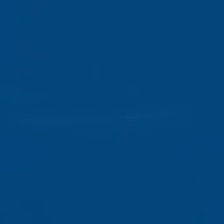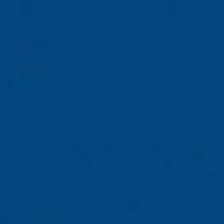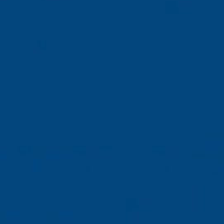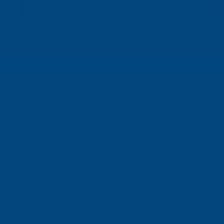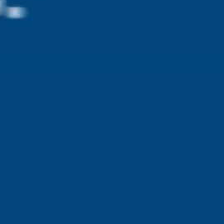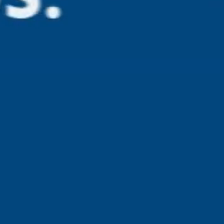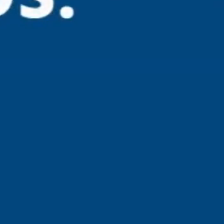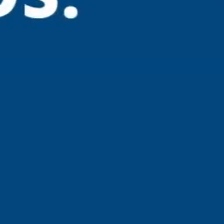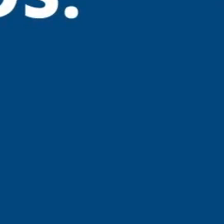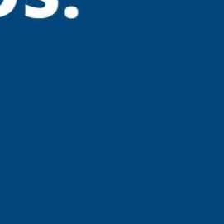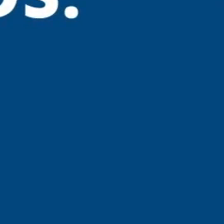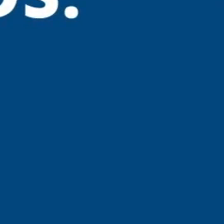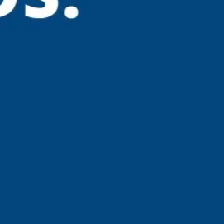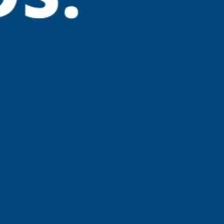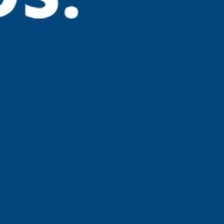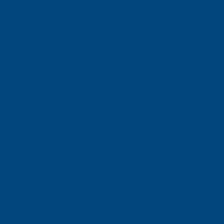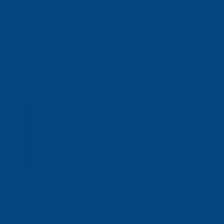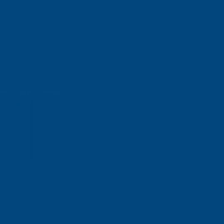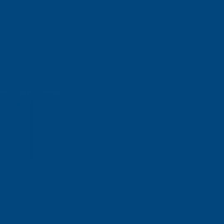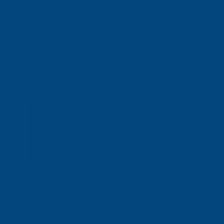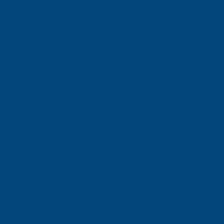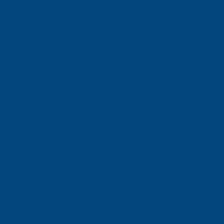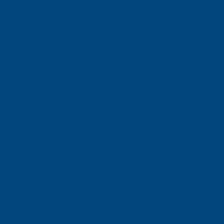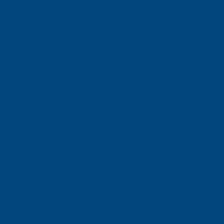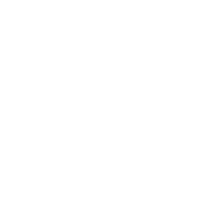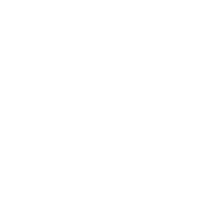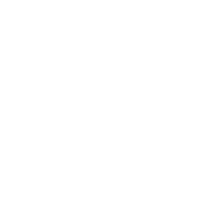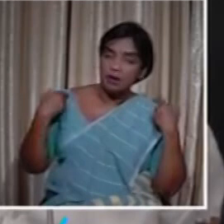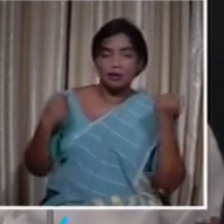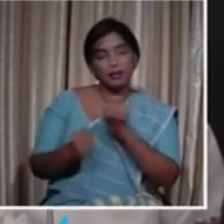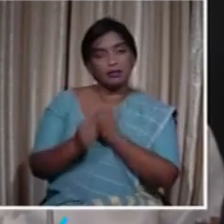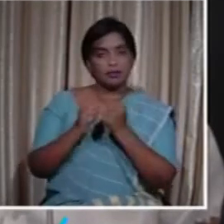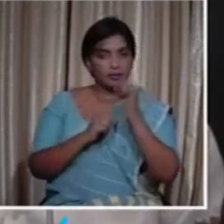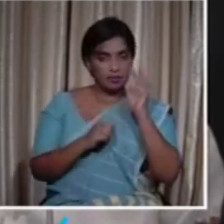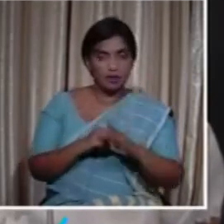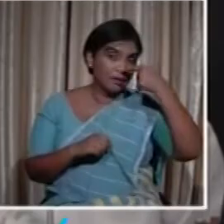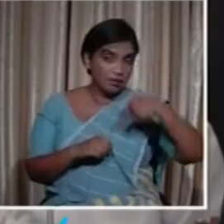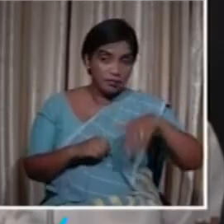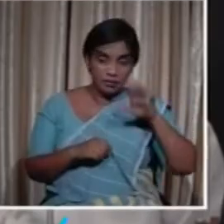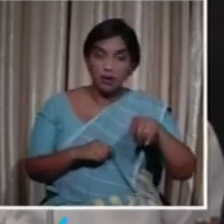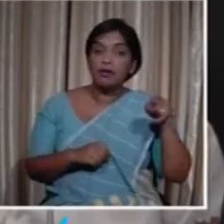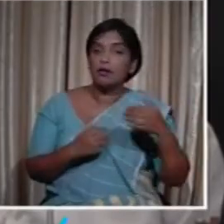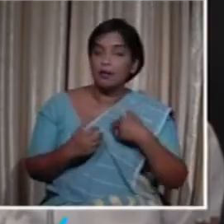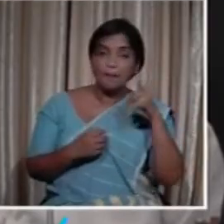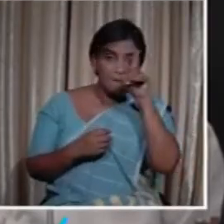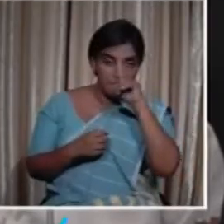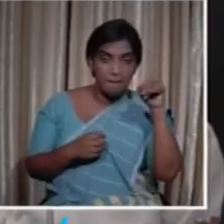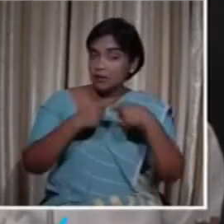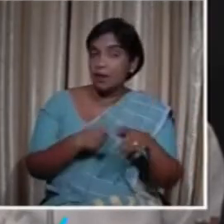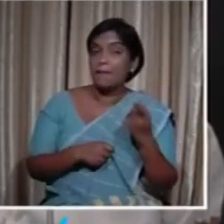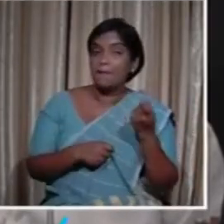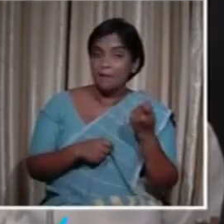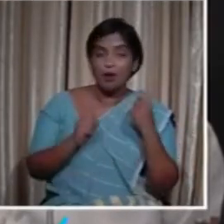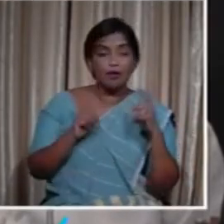Enjoy 1% merchant commission when you accept Lanka Pay cards. Contact these banks today. ඉන්ධන සඳහා අපට මාසයකට වැය වෙන